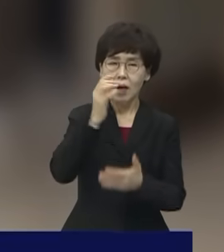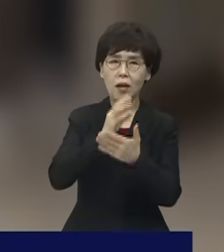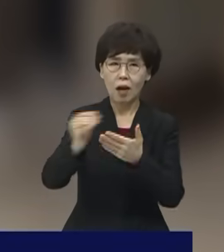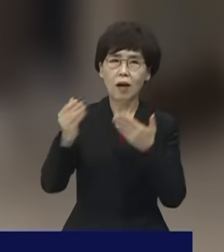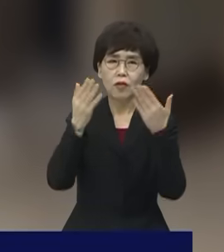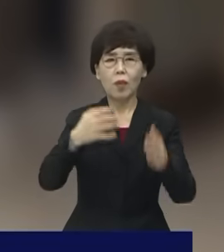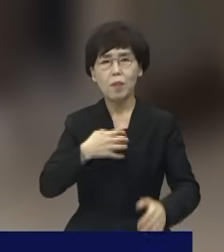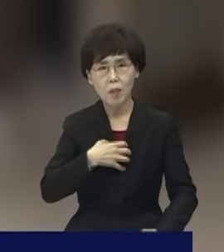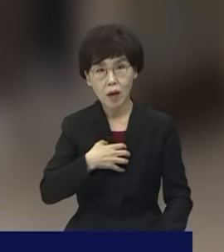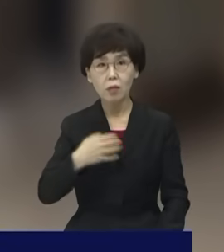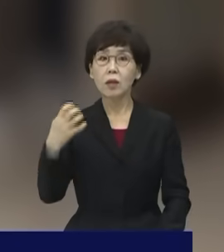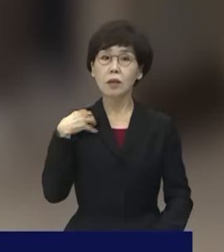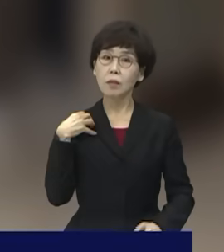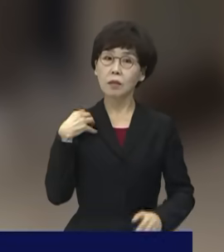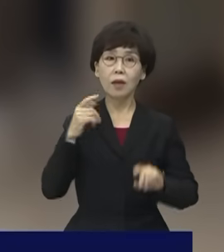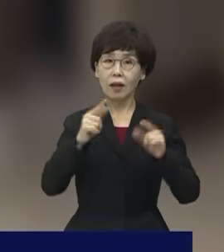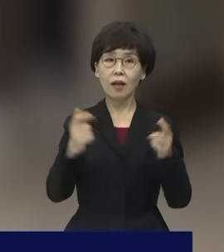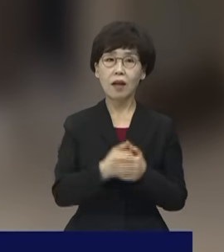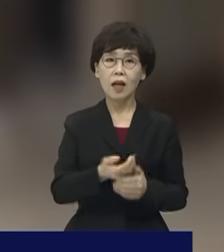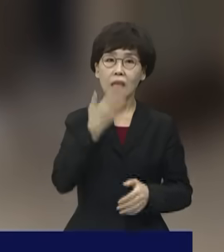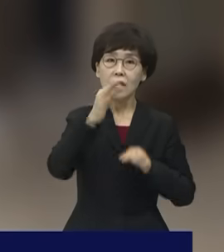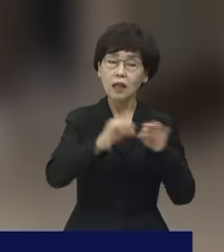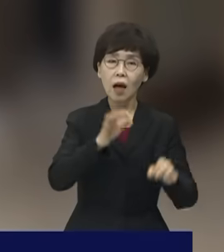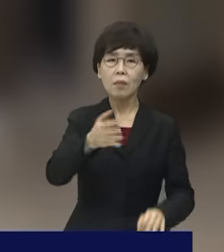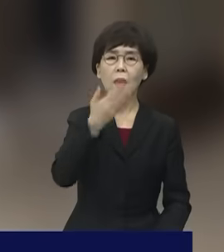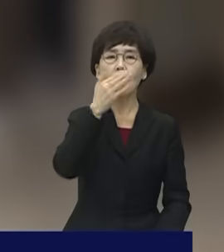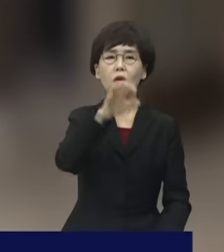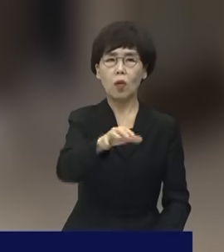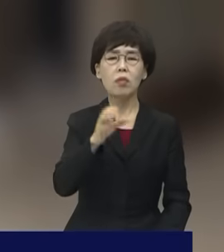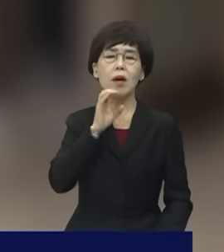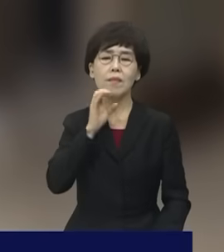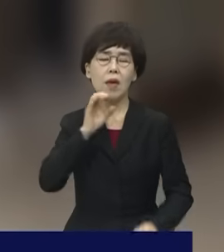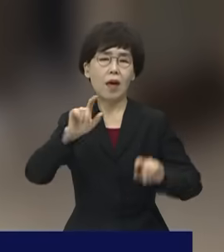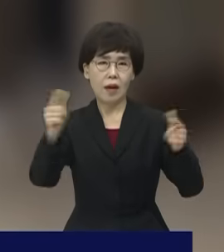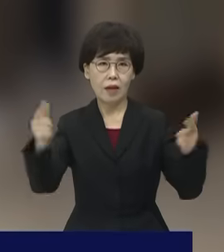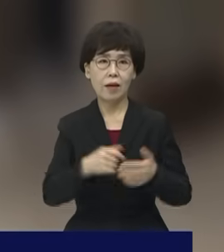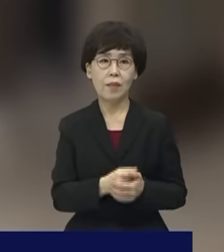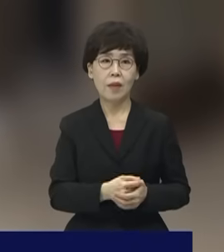나가주면 배려지 의무는 아니야. 식당은 밥 먹는 곳이지 카페가 아님.